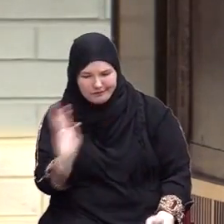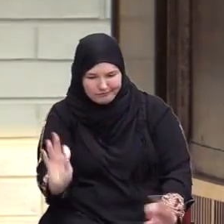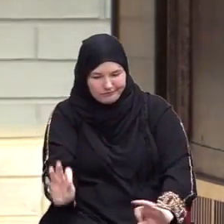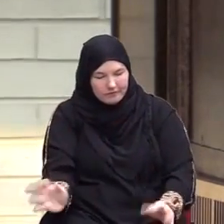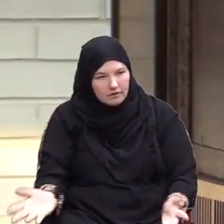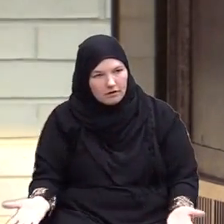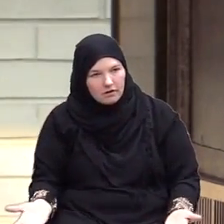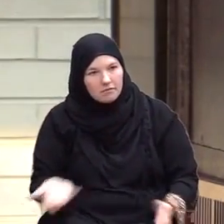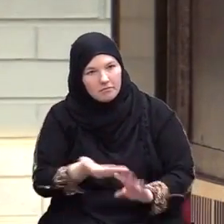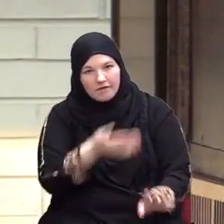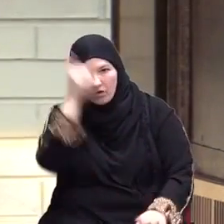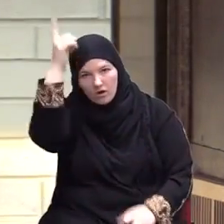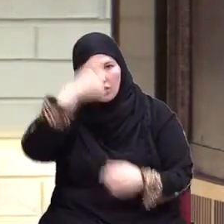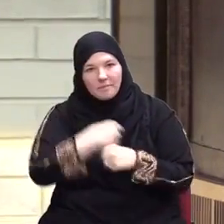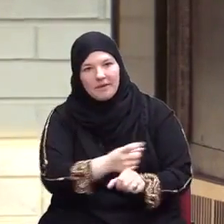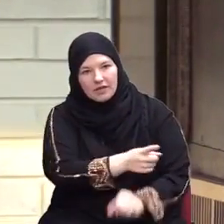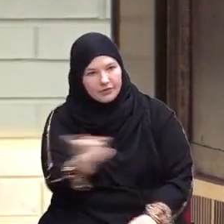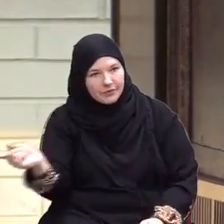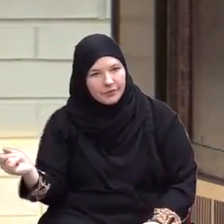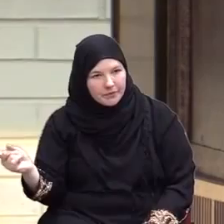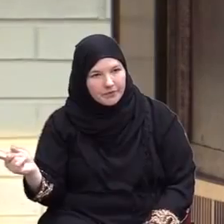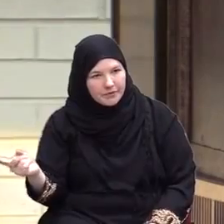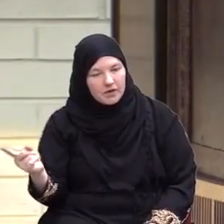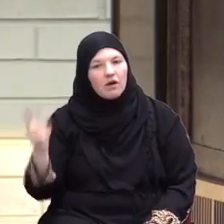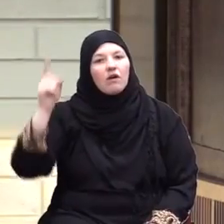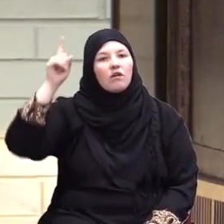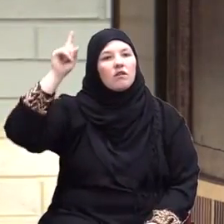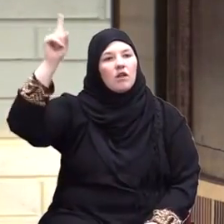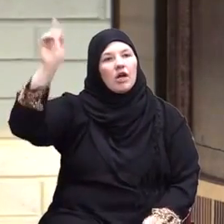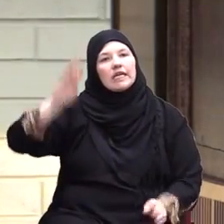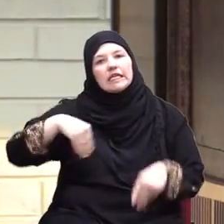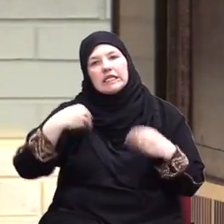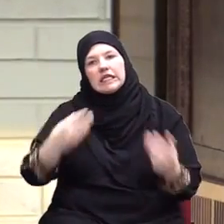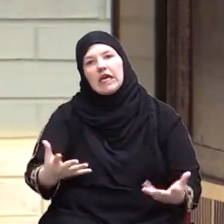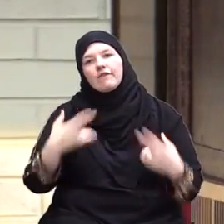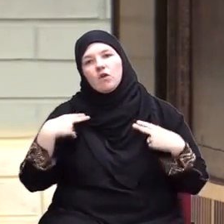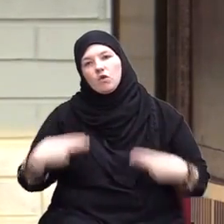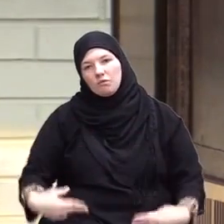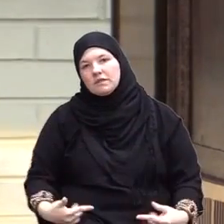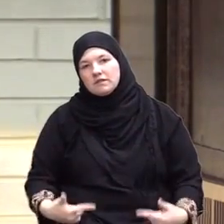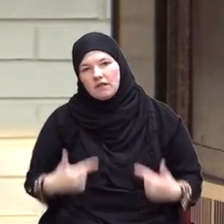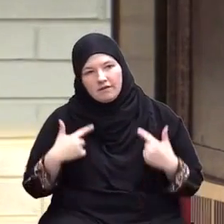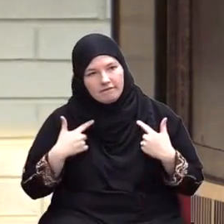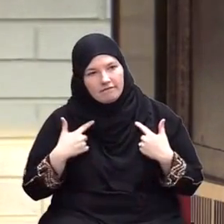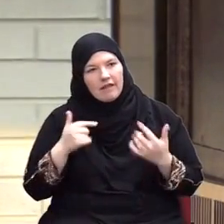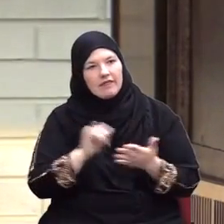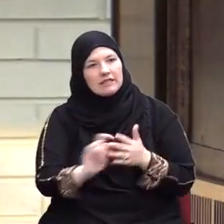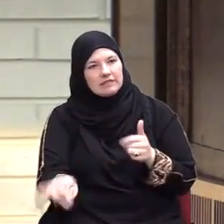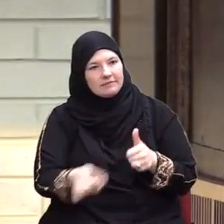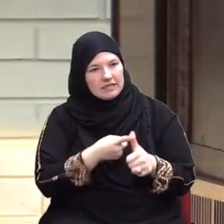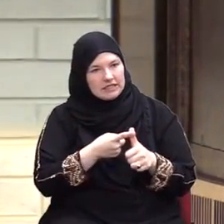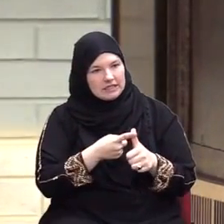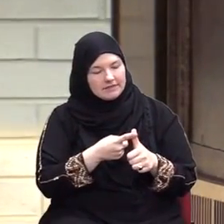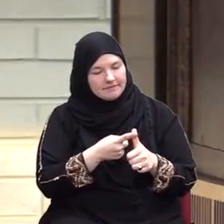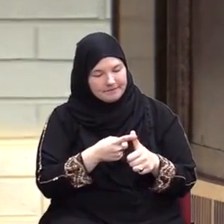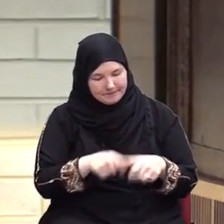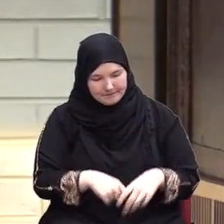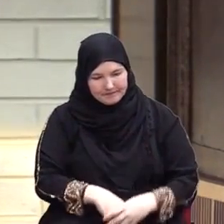lifeless material, right? فَأَحْيَاكُمْ. Allah gave you life. That's the